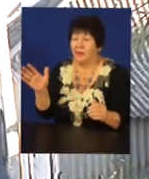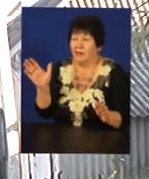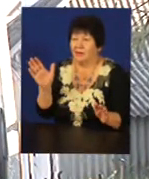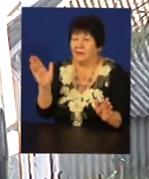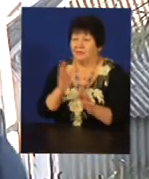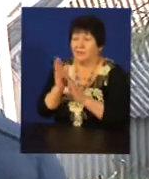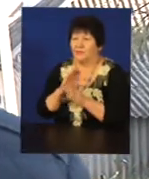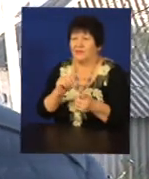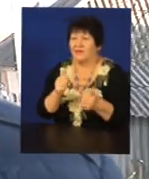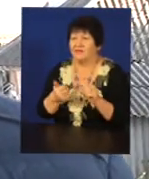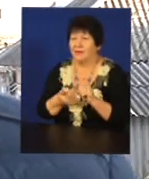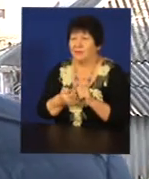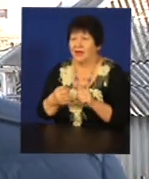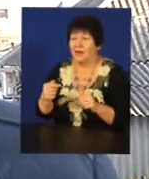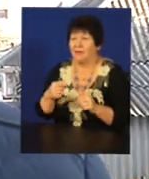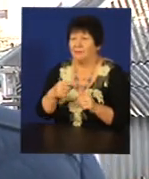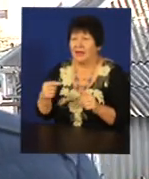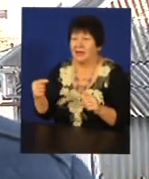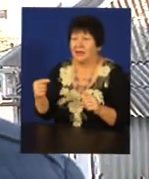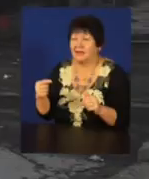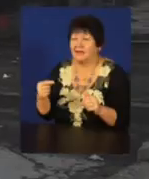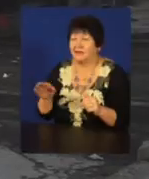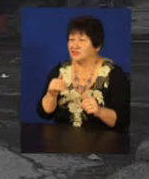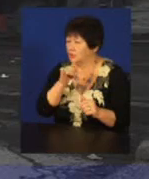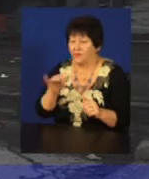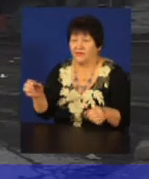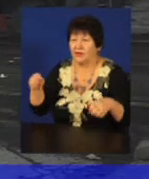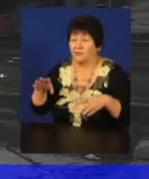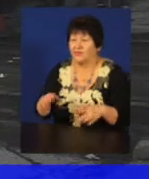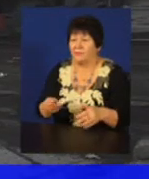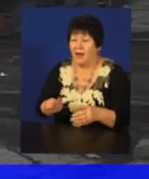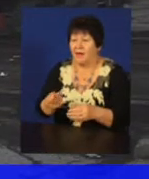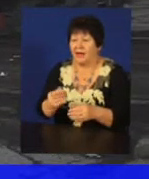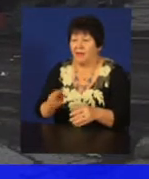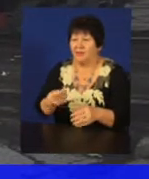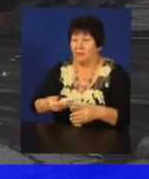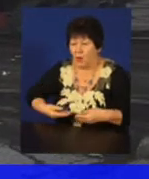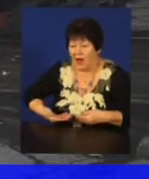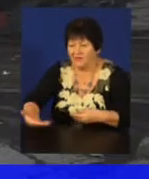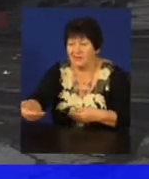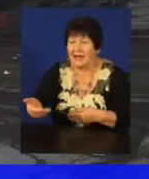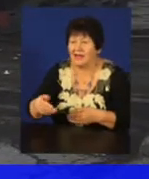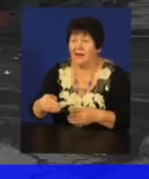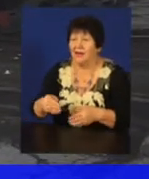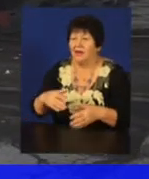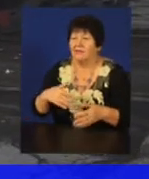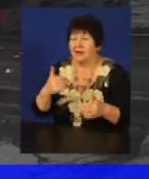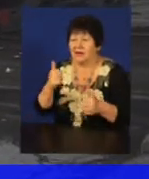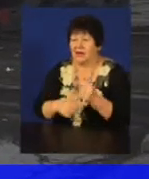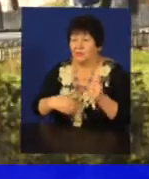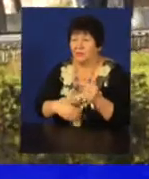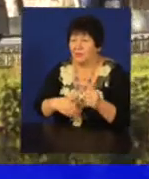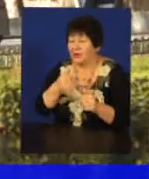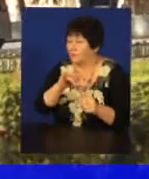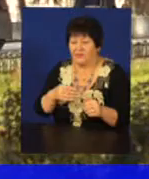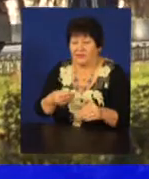mai înghețat, mai anevoios și nu o să reușim. Banii pentru asfaltarea sectorului de drum din cadrul primăriei Cimișlia nu